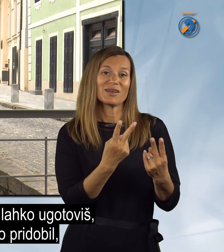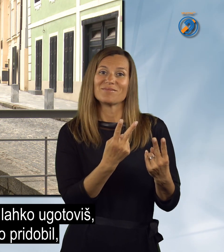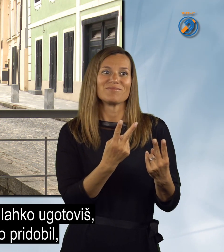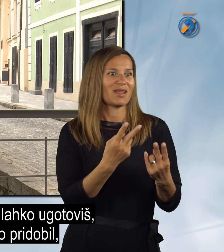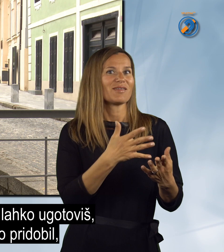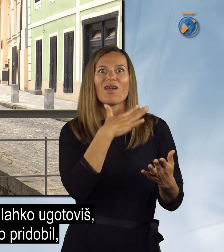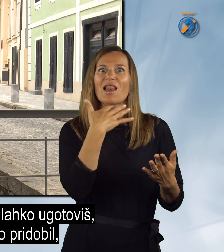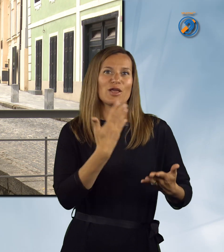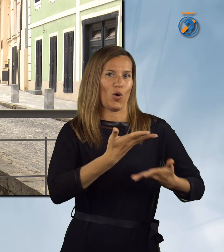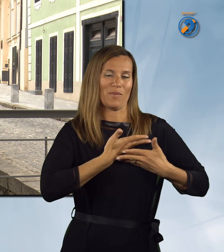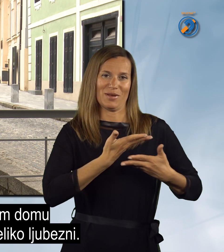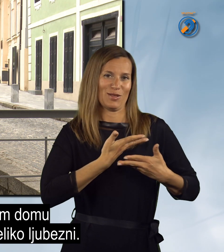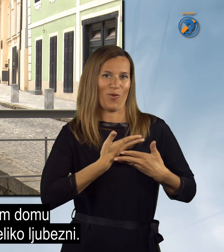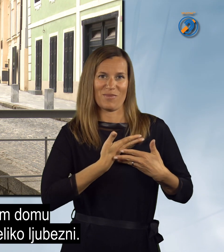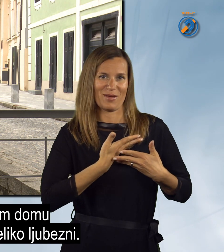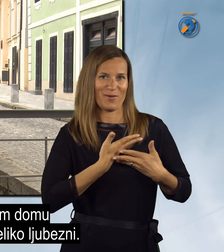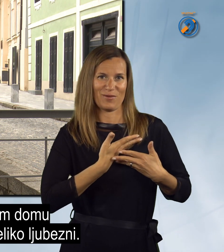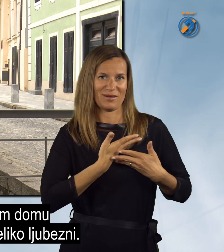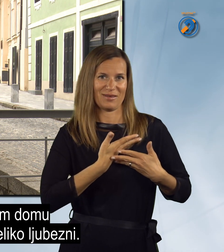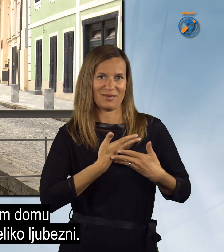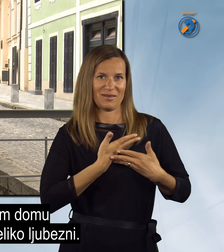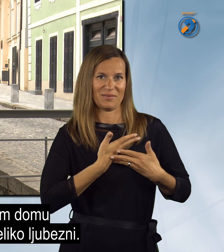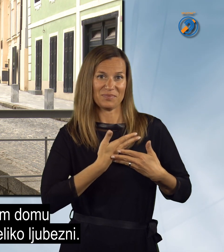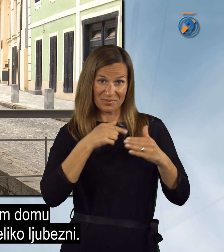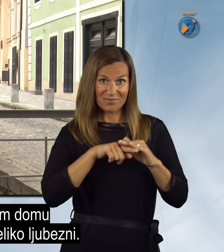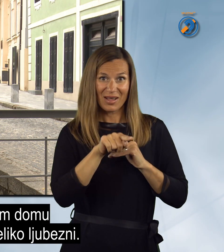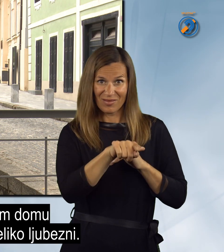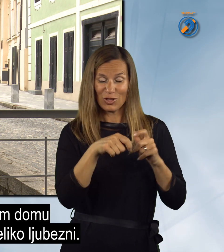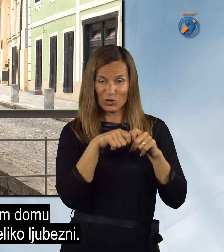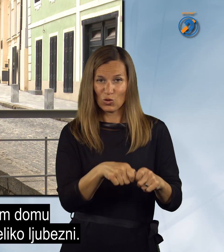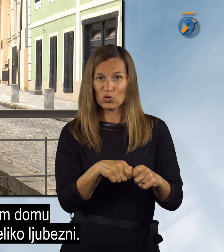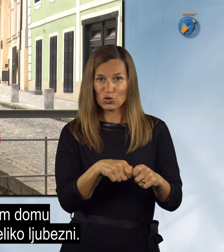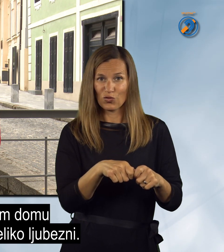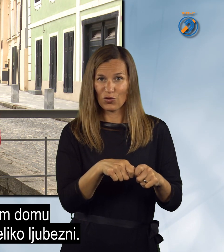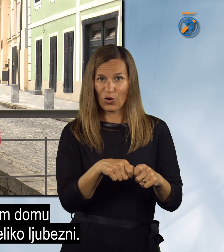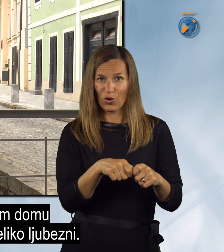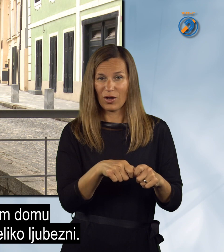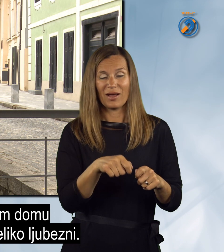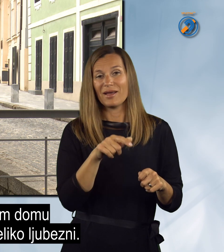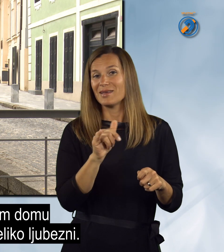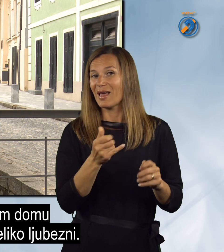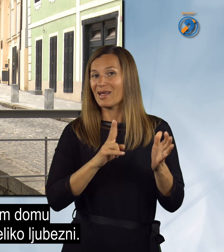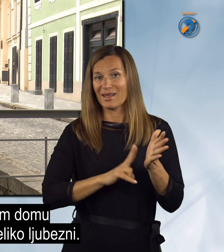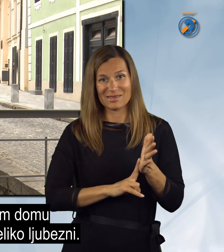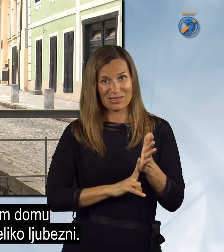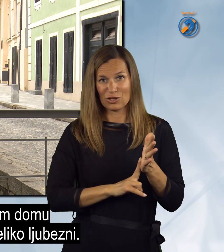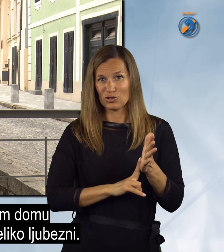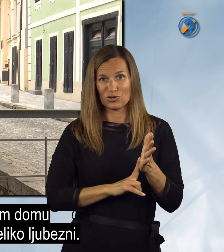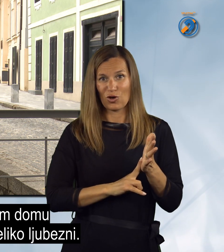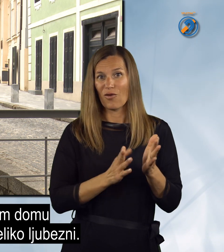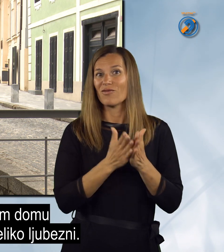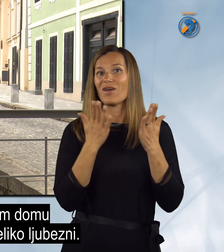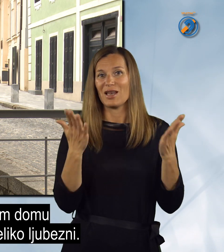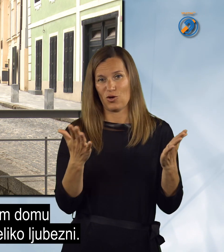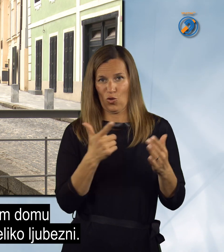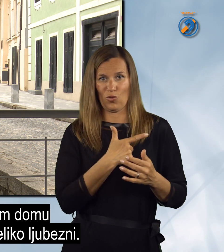si samo pridobil. Kajti v tem domu je resnično